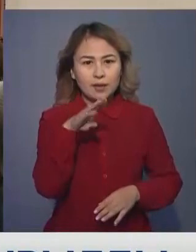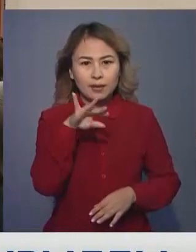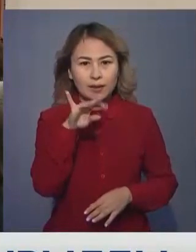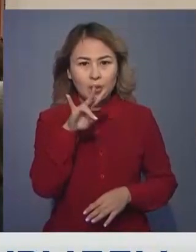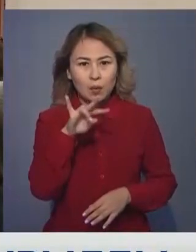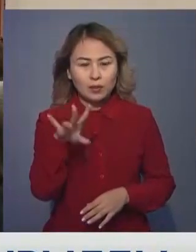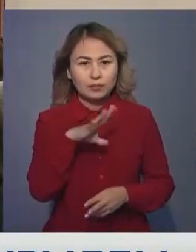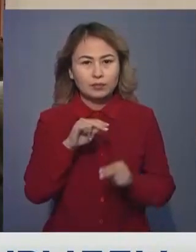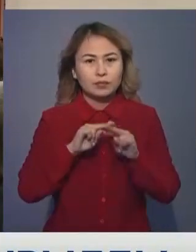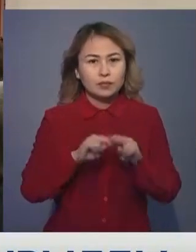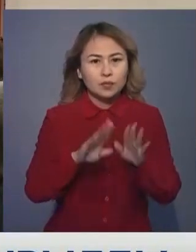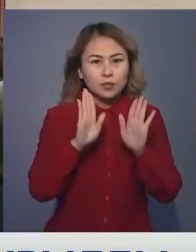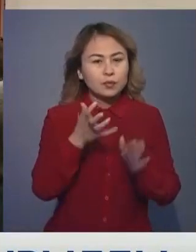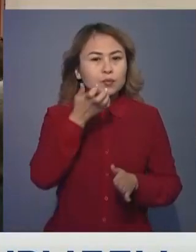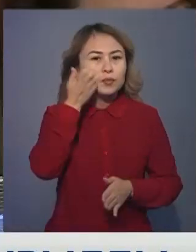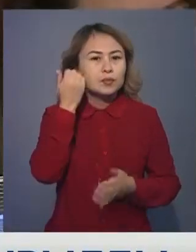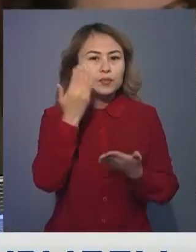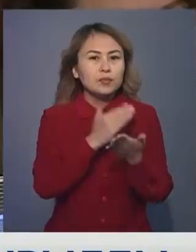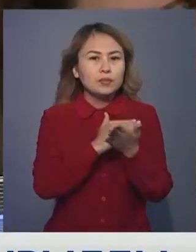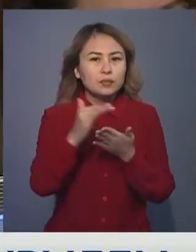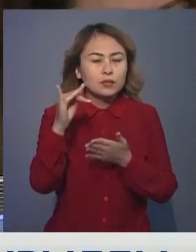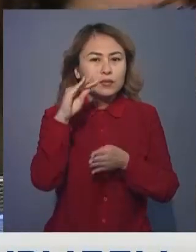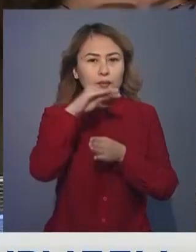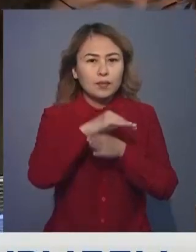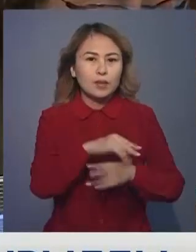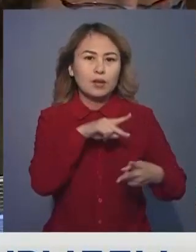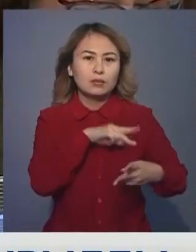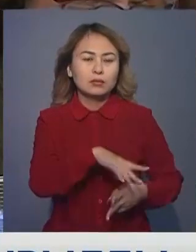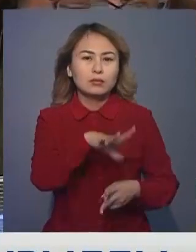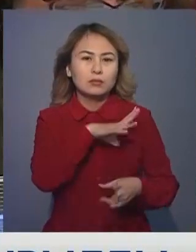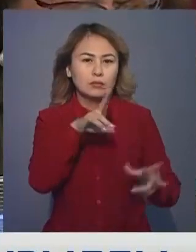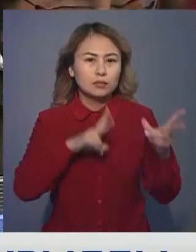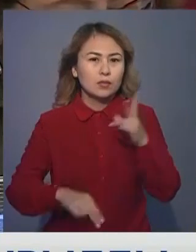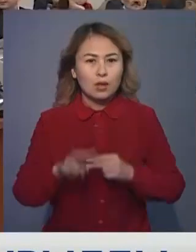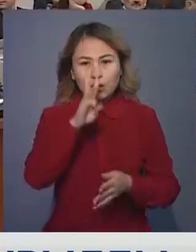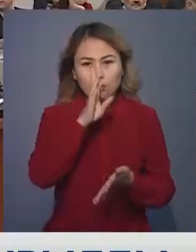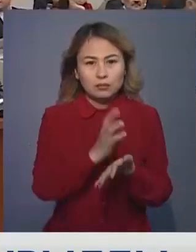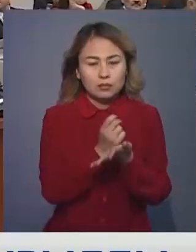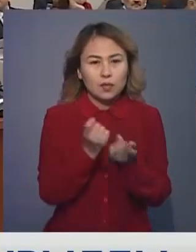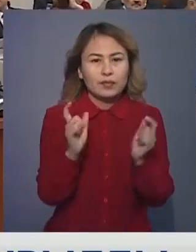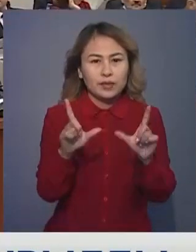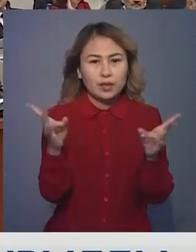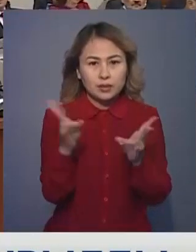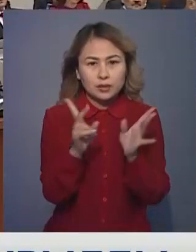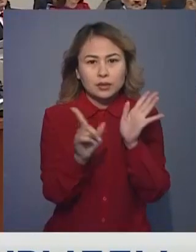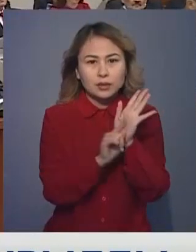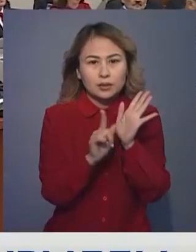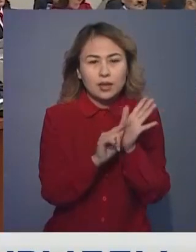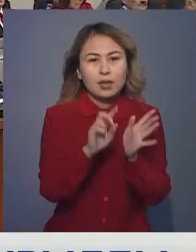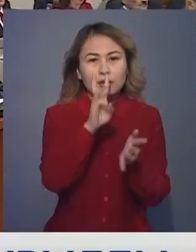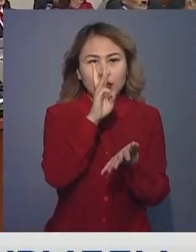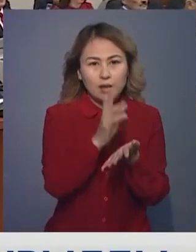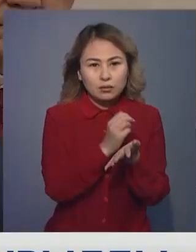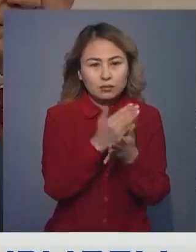триллион теңге бөлінеді. Сол арқылы біліктілігі жоғары және қосымша еңбек еткен мұғалімдердің жалақысы едәуір ұлғаюы тиіс. Зейнетақы, жәрдемақы